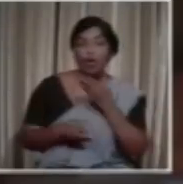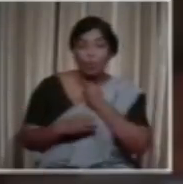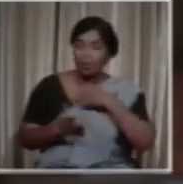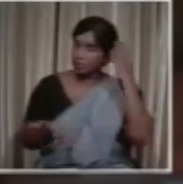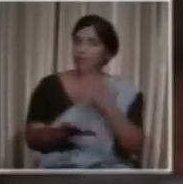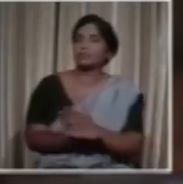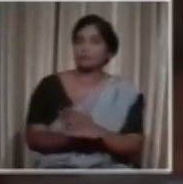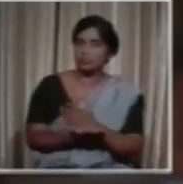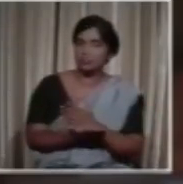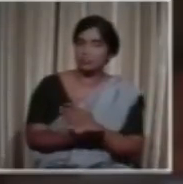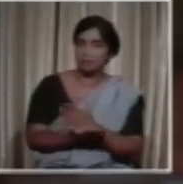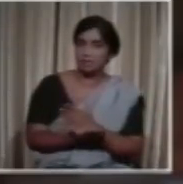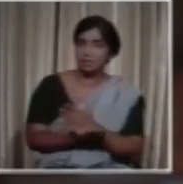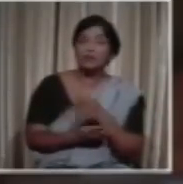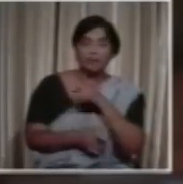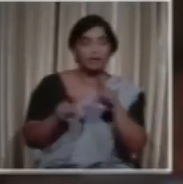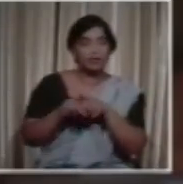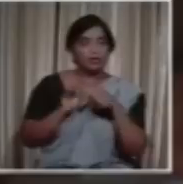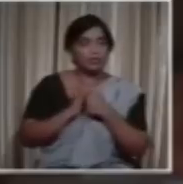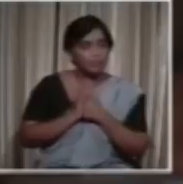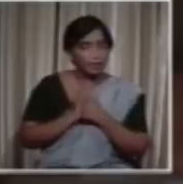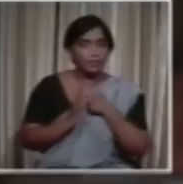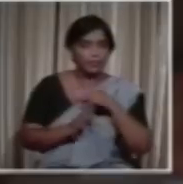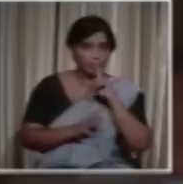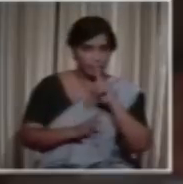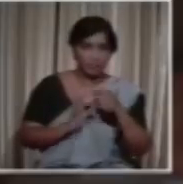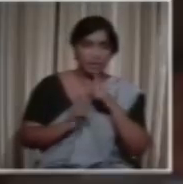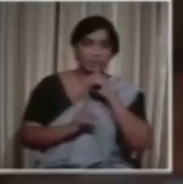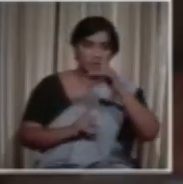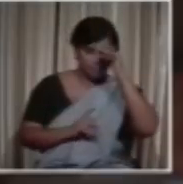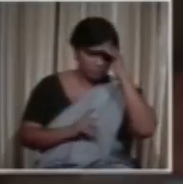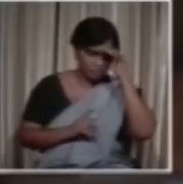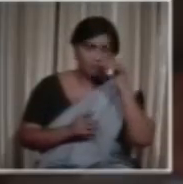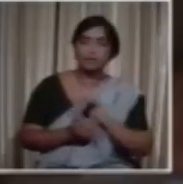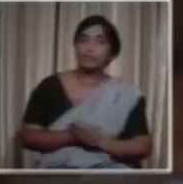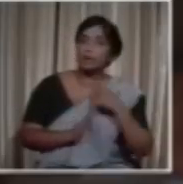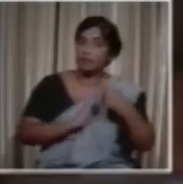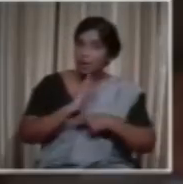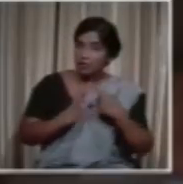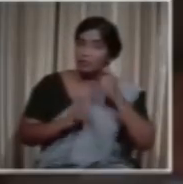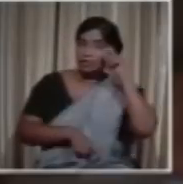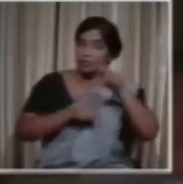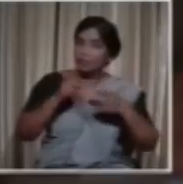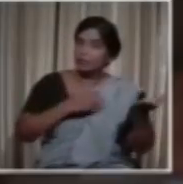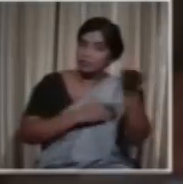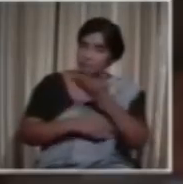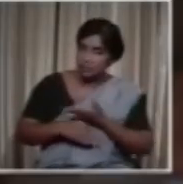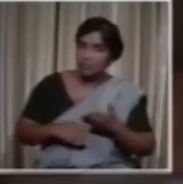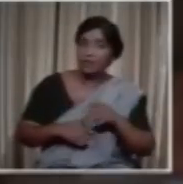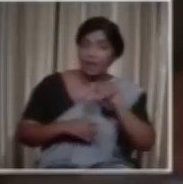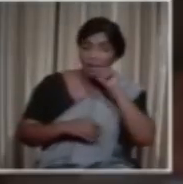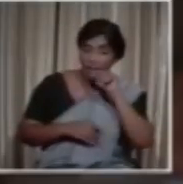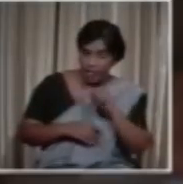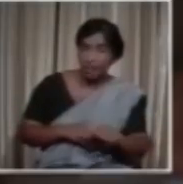ඕන මේ ඉඳ මම ගෞරවයෙන් ඉල්ලා සිටිනවා ගරු කතානායකතුමනි මේ රටේ සියලු දෙනාටම මේ ඇත්ත